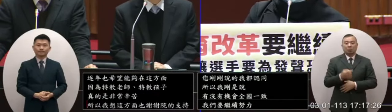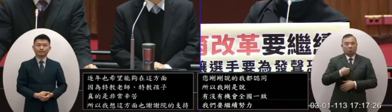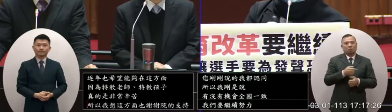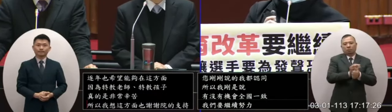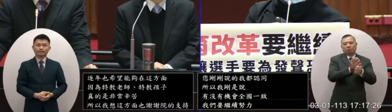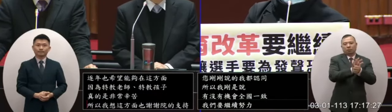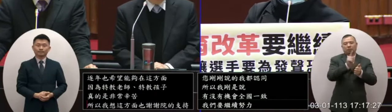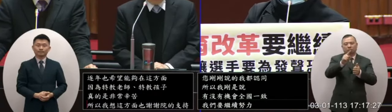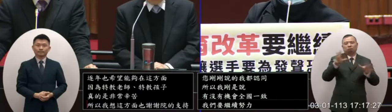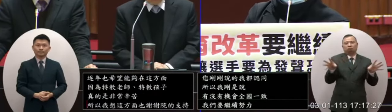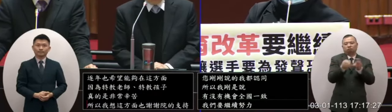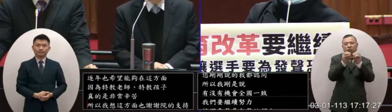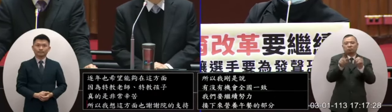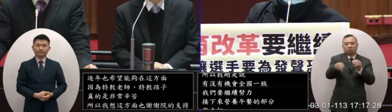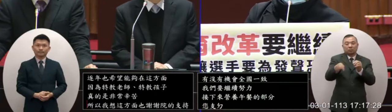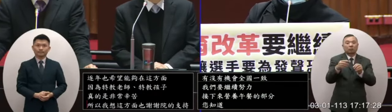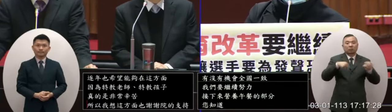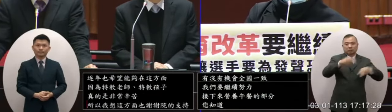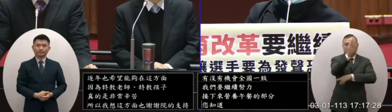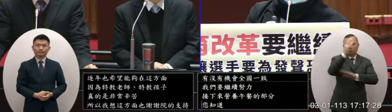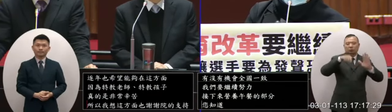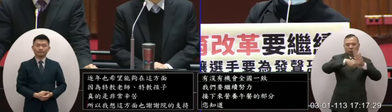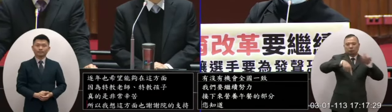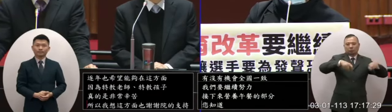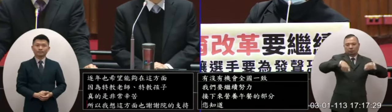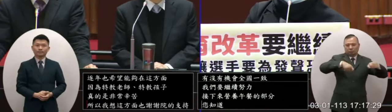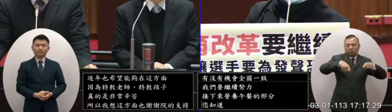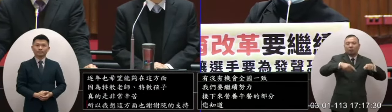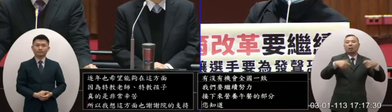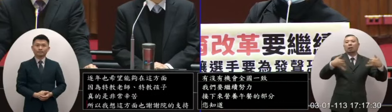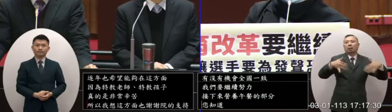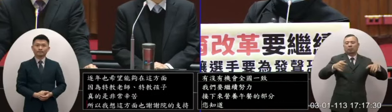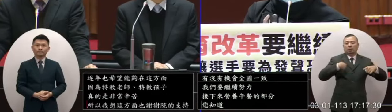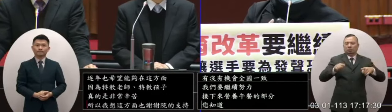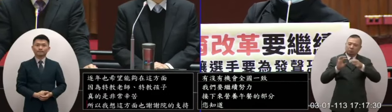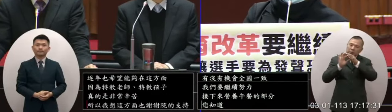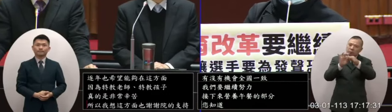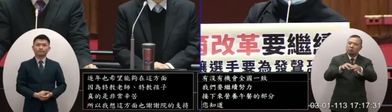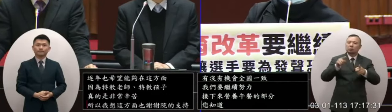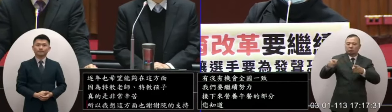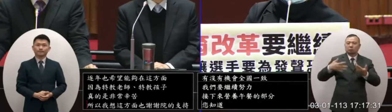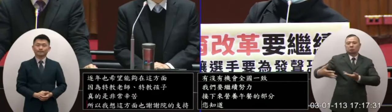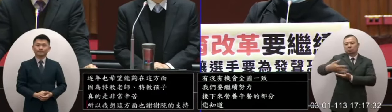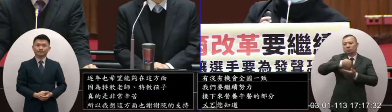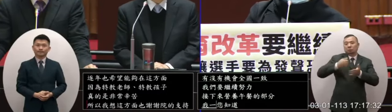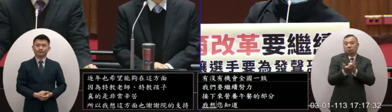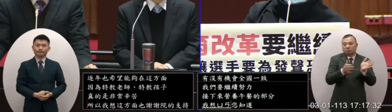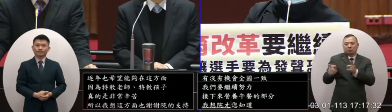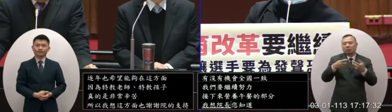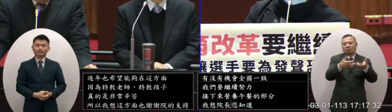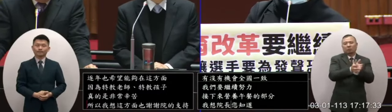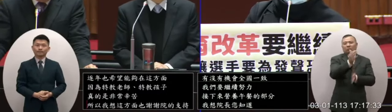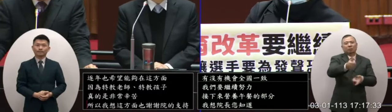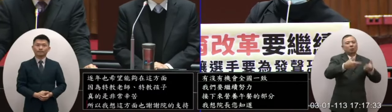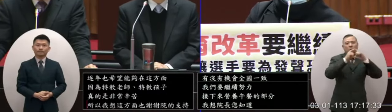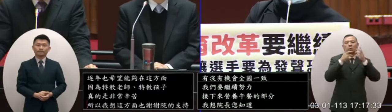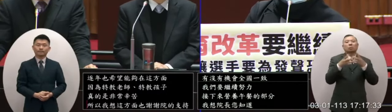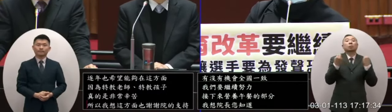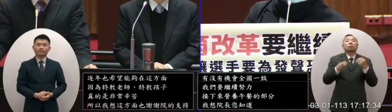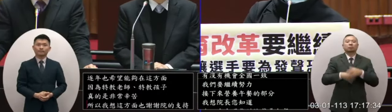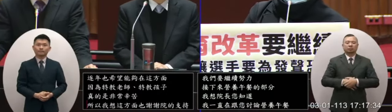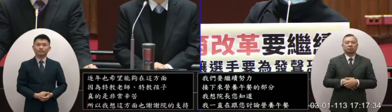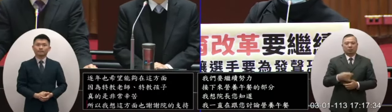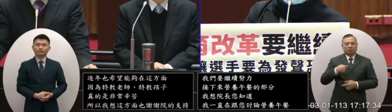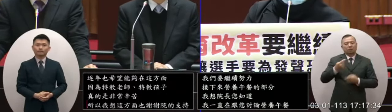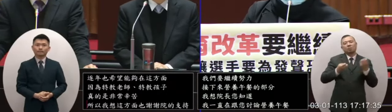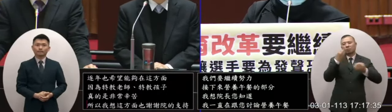理了，我们在还没有看到行政院的版本之前，我们持续协助整理问题，那我们就不让部长回答，因为时间有限，但是我就